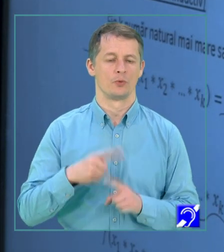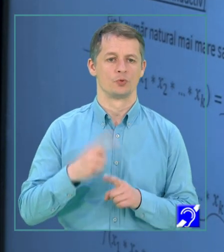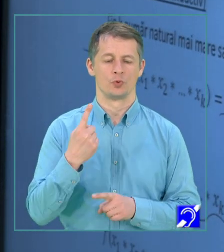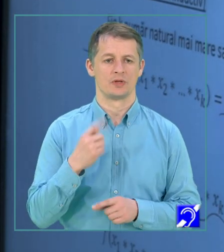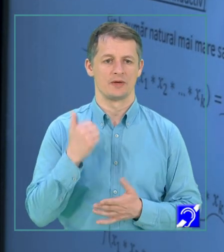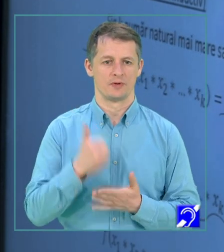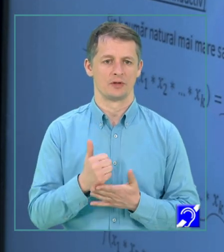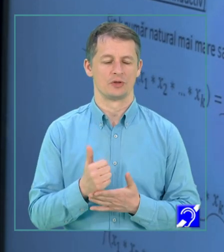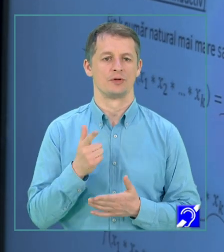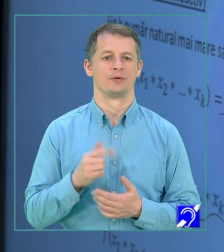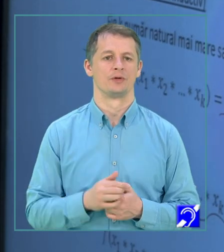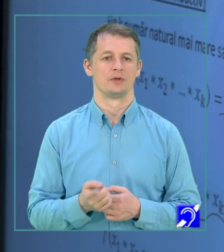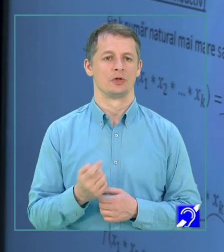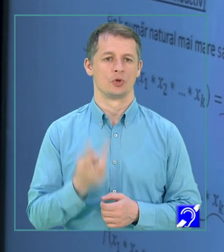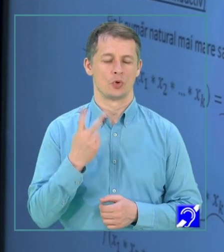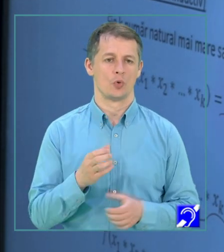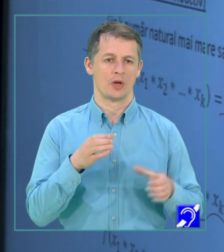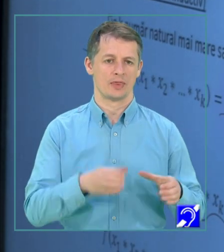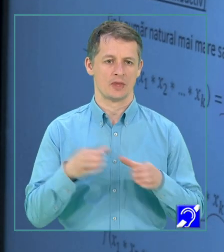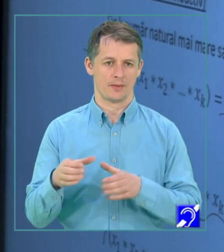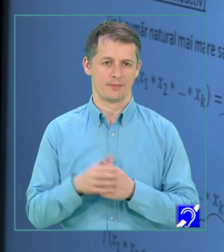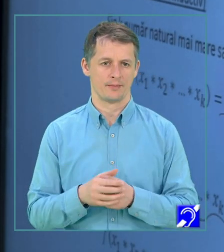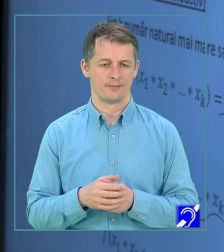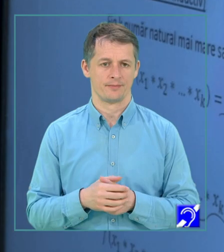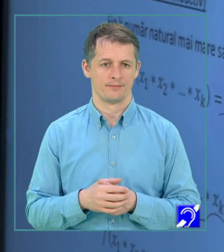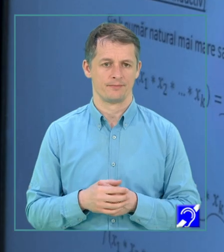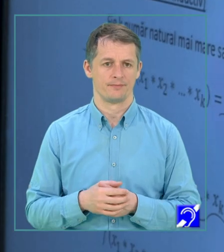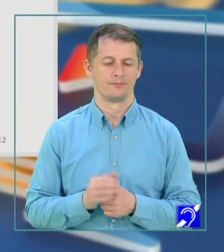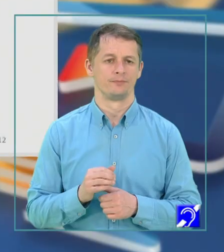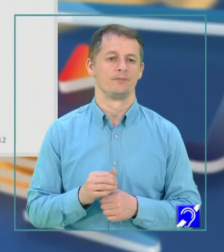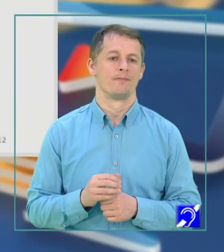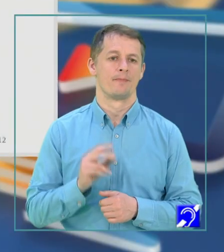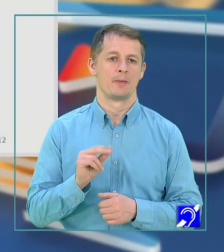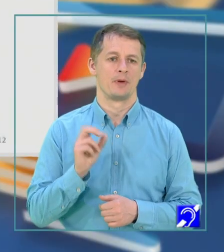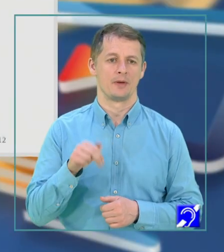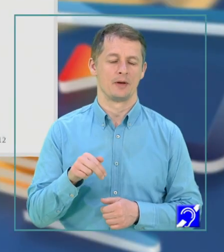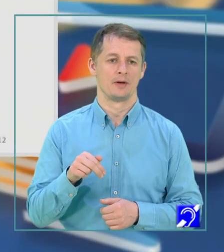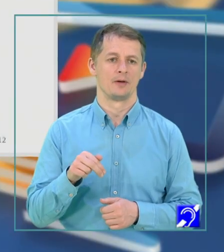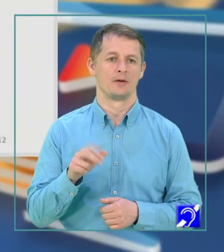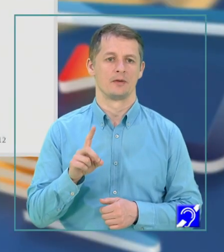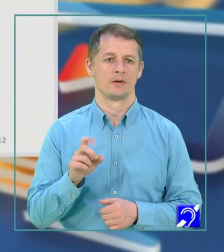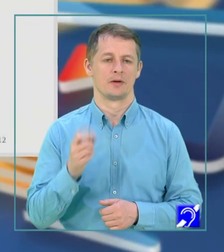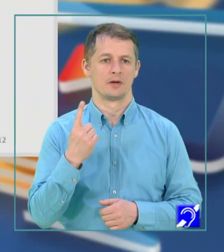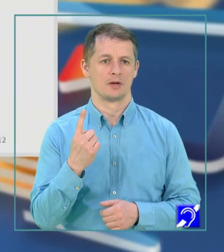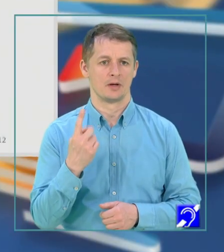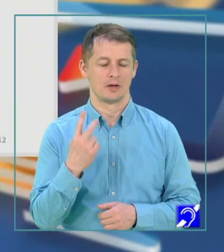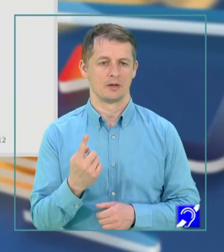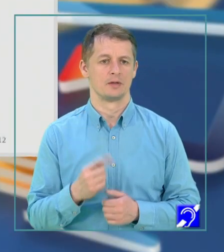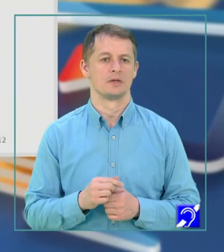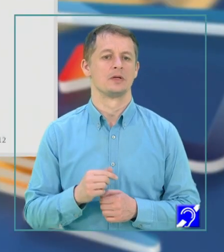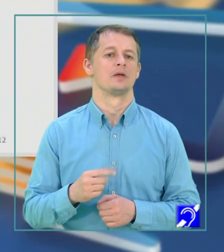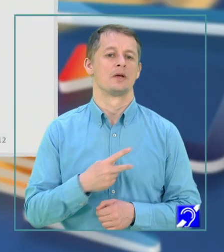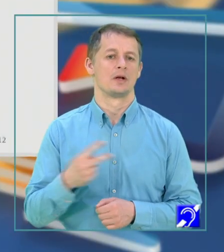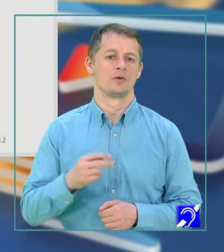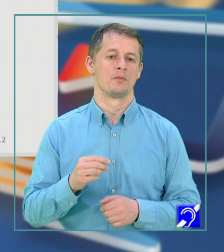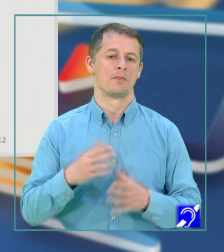și atunci, din cele două etape, conform principiului inducției matematice, P de N este adevărată pentru oricare N mai mare sau egal